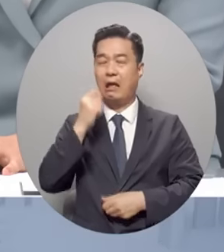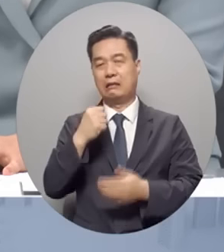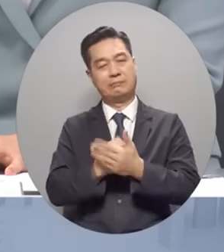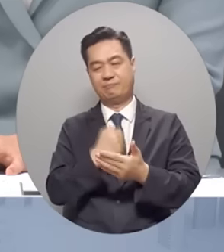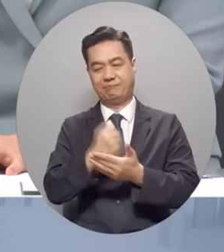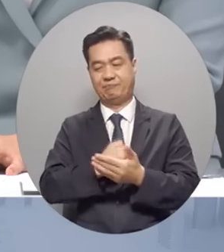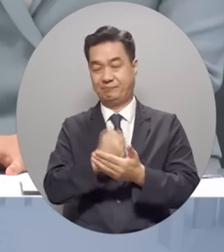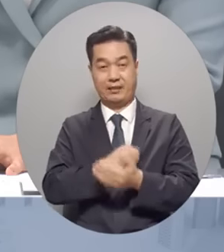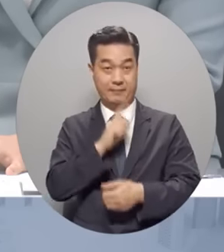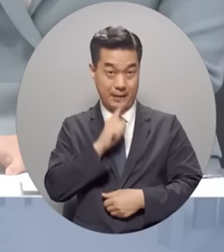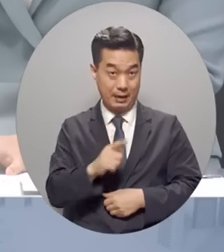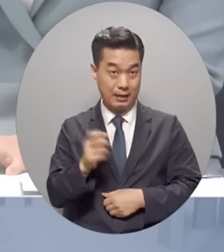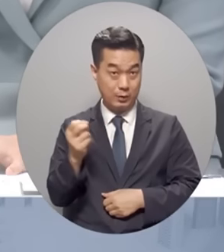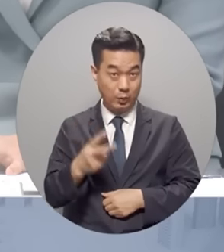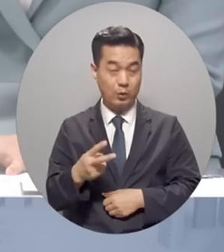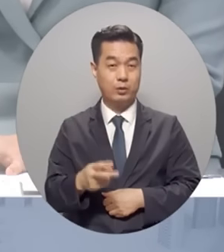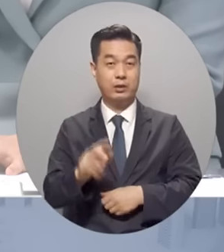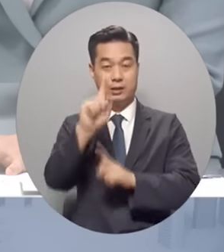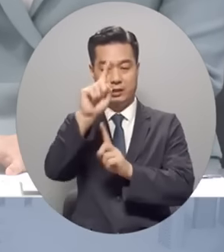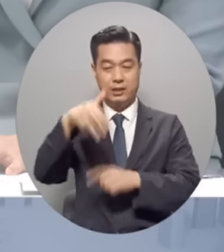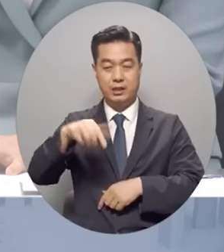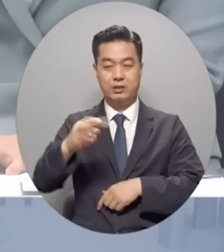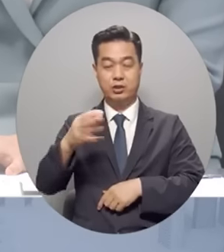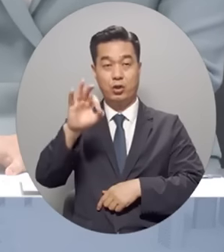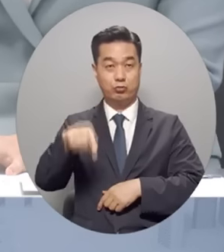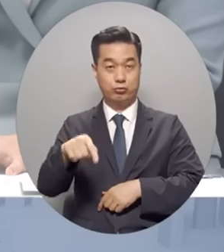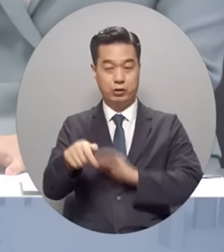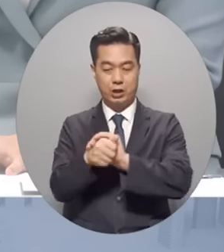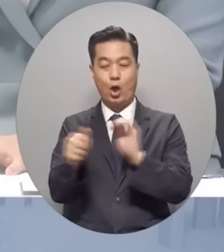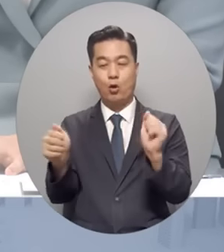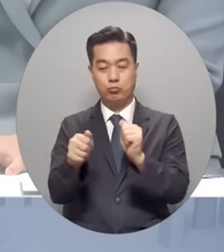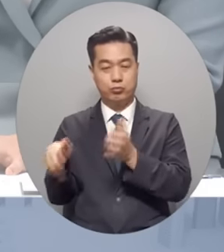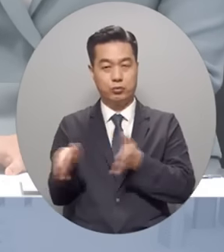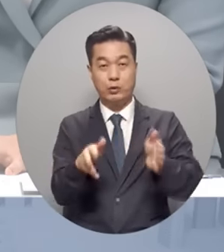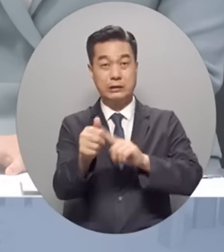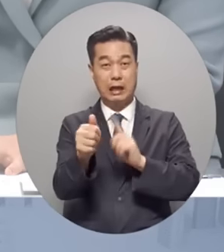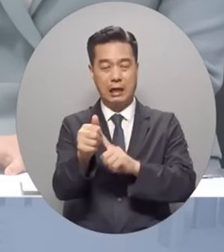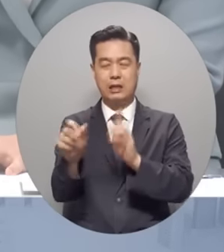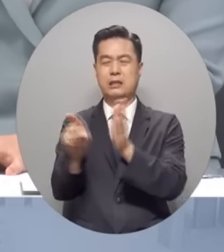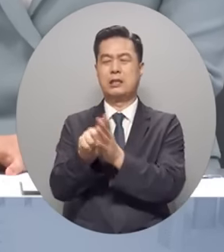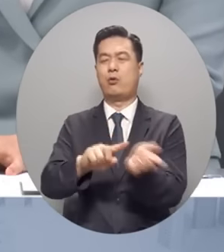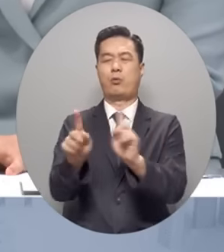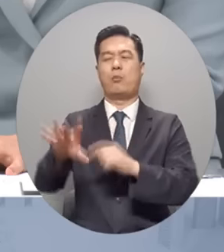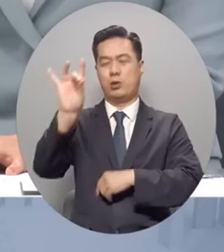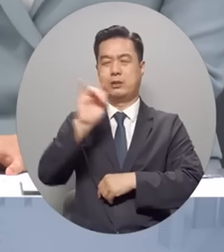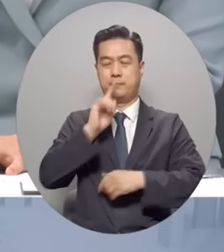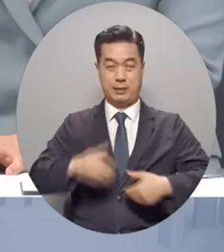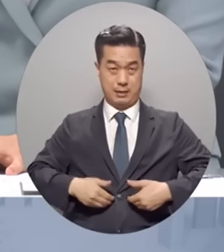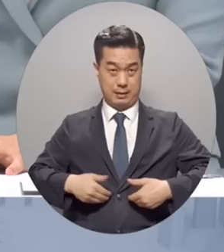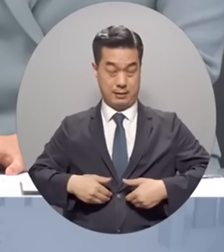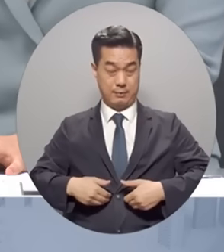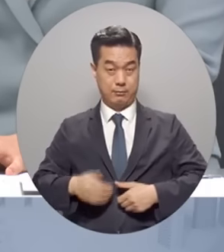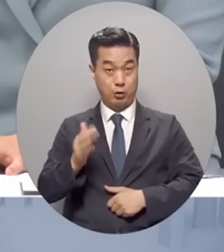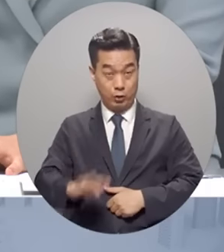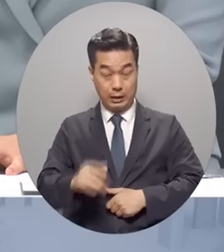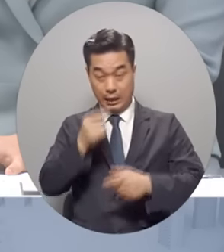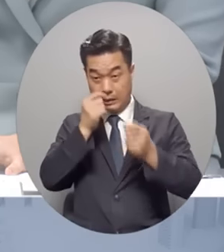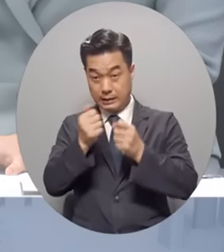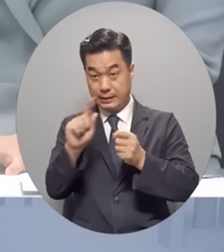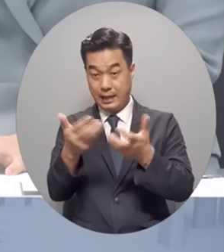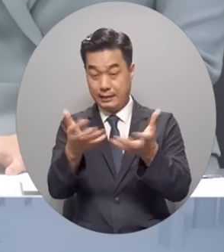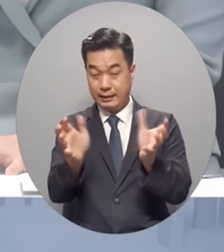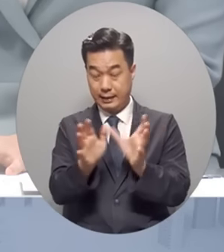이철 후 경북 지사도 독대 다 신뢰가 관계회복이 우선이라고 지적했습니다 하지만 친환 핵심 관계자는